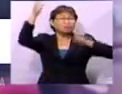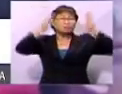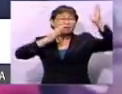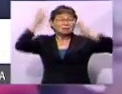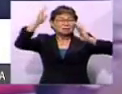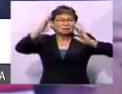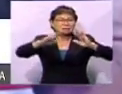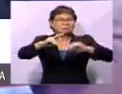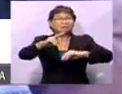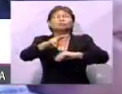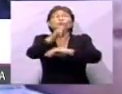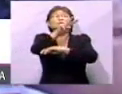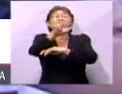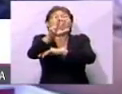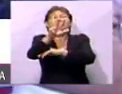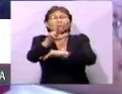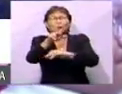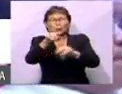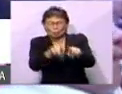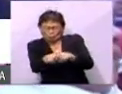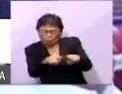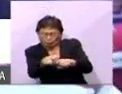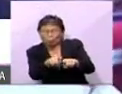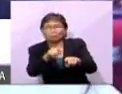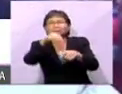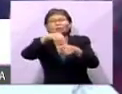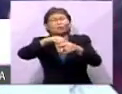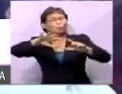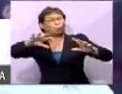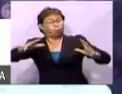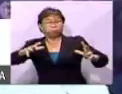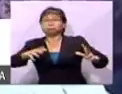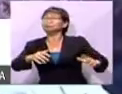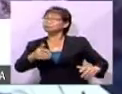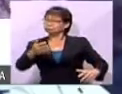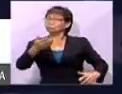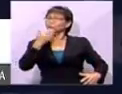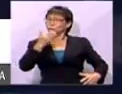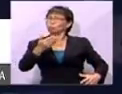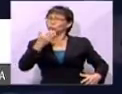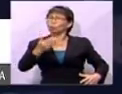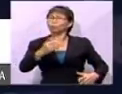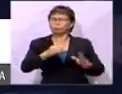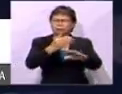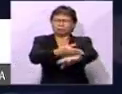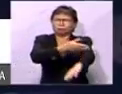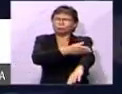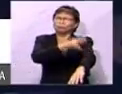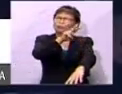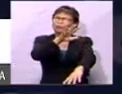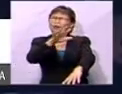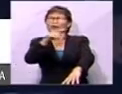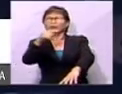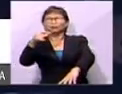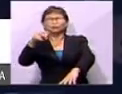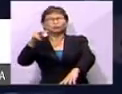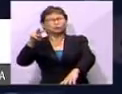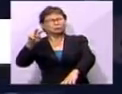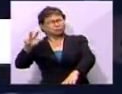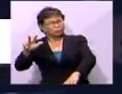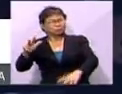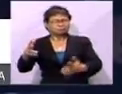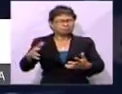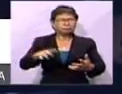competitive economy in the world, which is not bad. We've improved from 25 to 23.